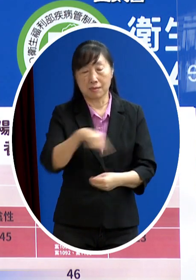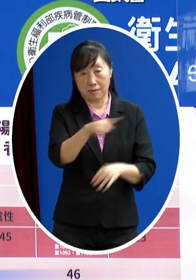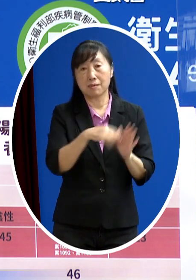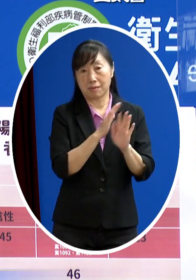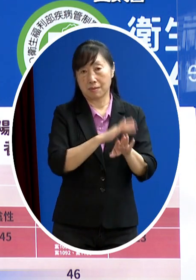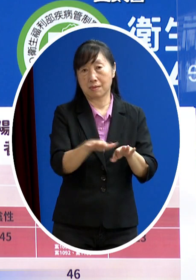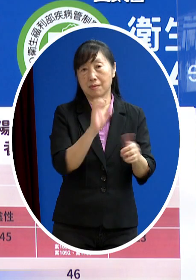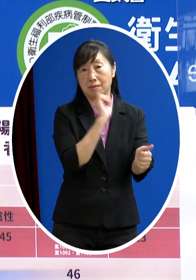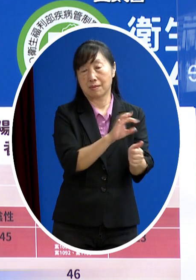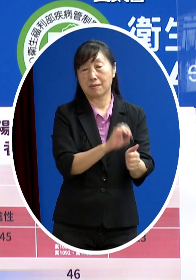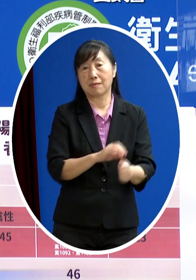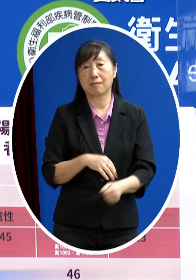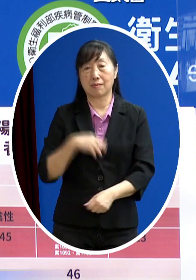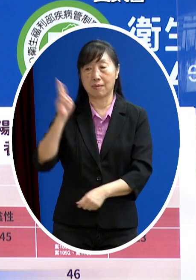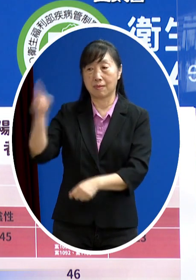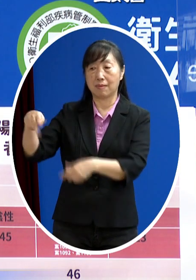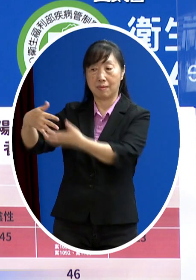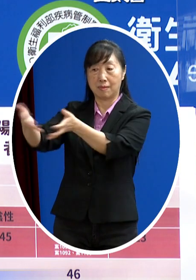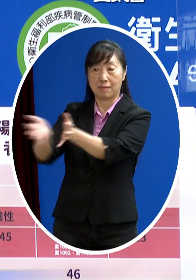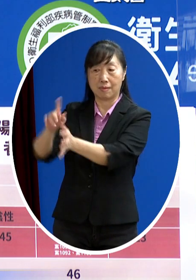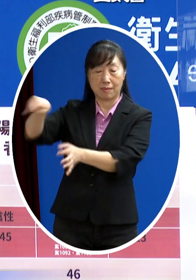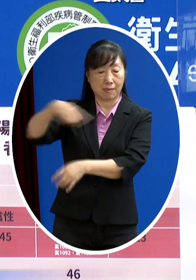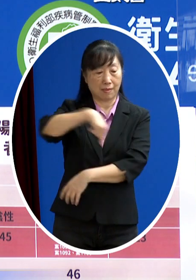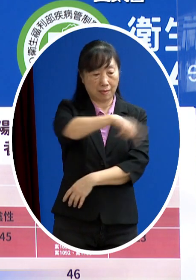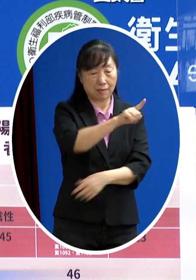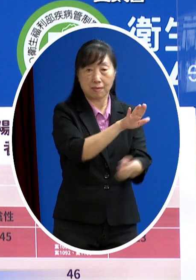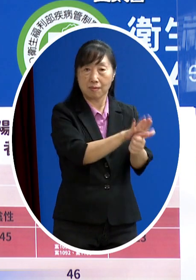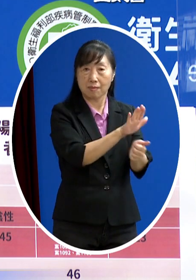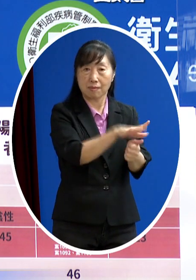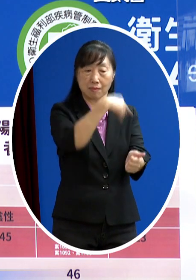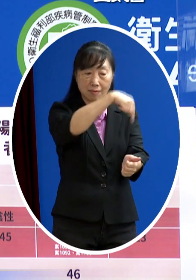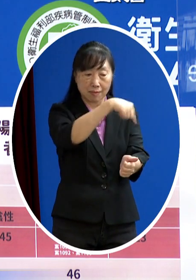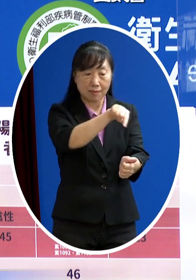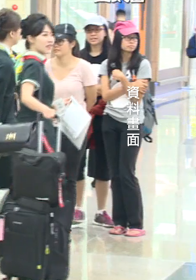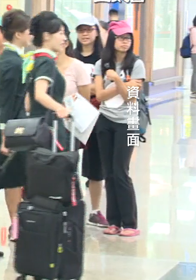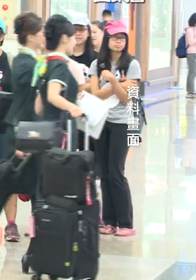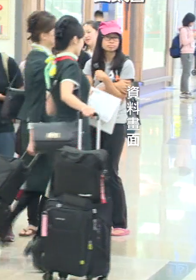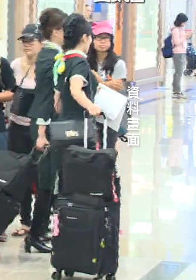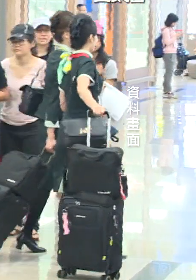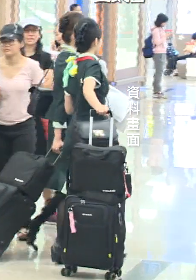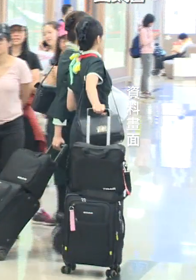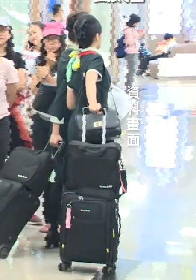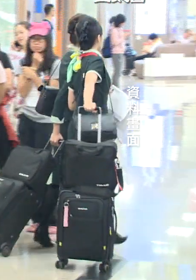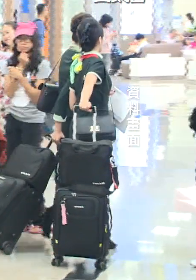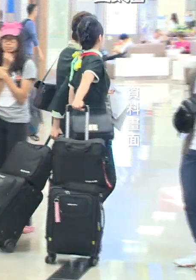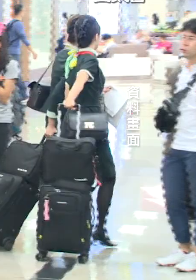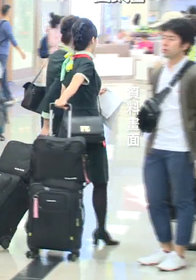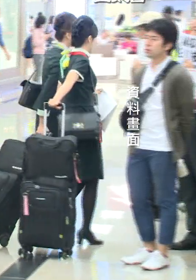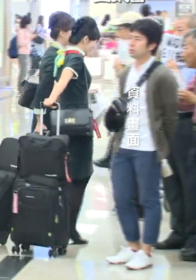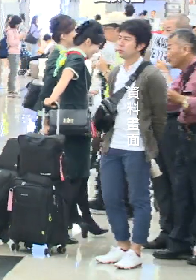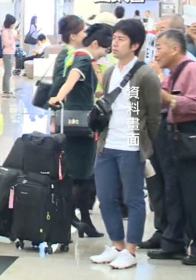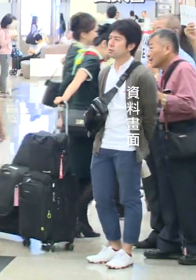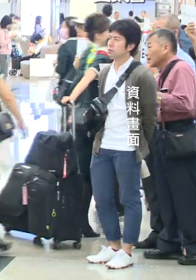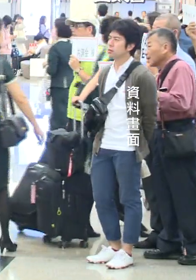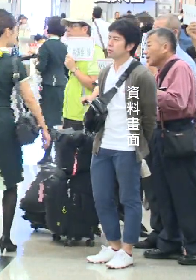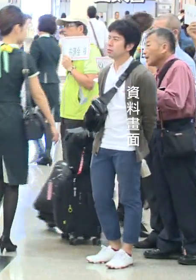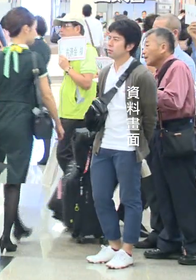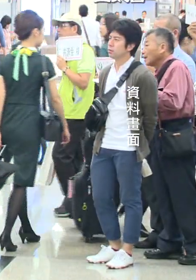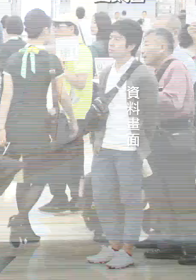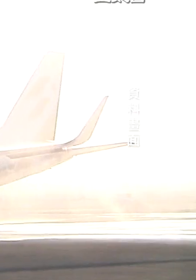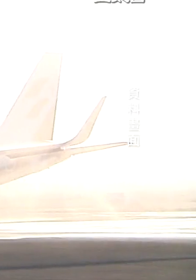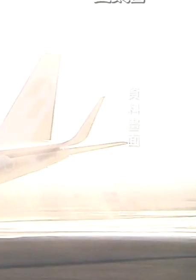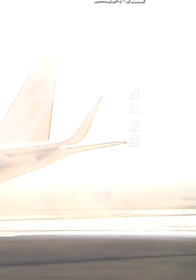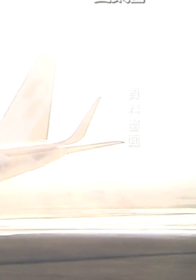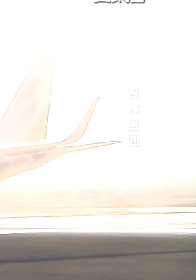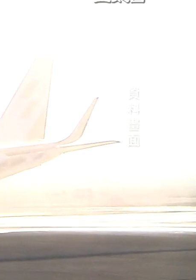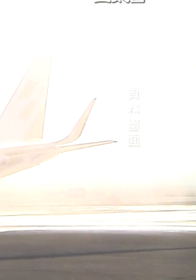会派出一组人员去协助他们把这事情做得更好。 至于需不需要对长荣、新宇等其他航空公司